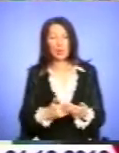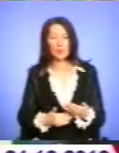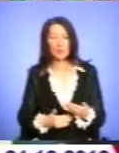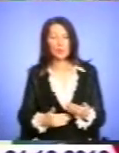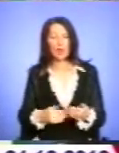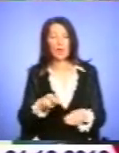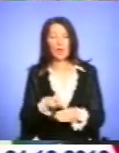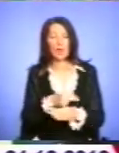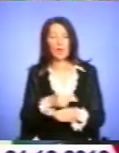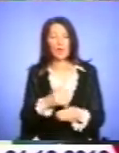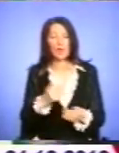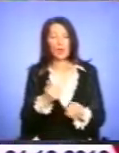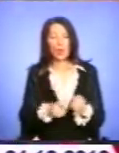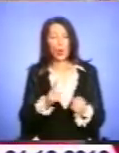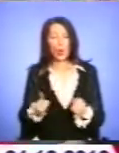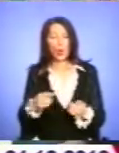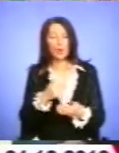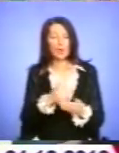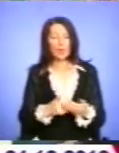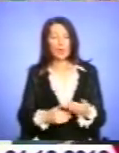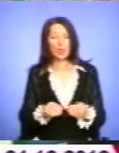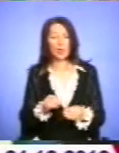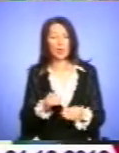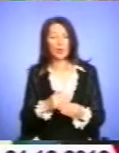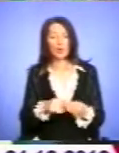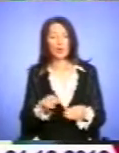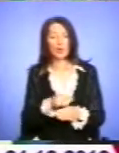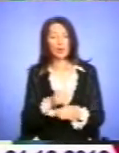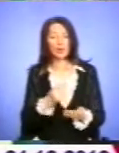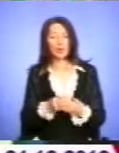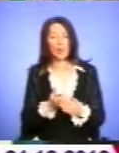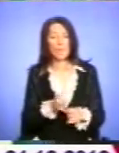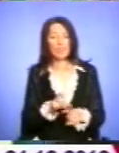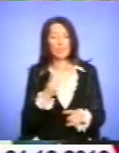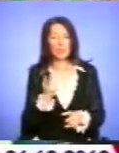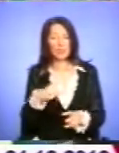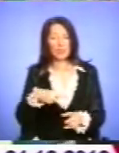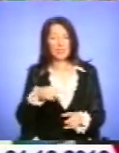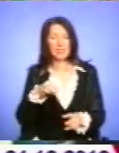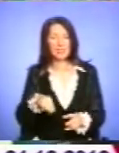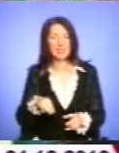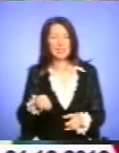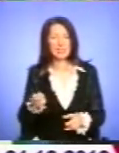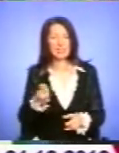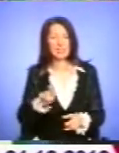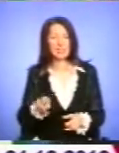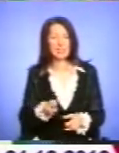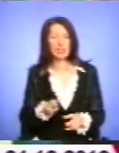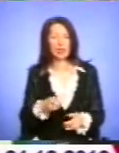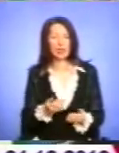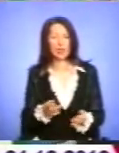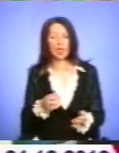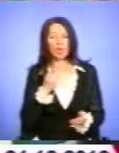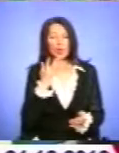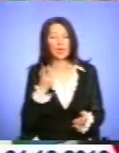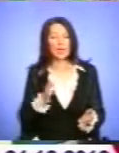Кожен протокол вартує більше 20 тисяч євро. Це при умові, якщо не потрібно буде робити пересадку кісткового